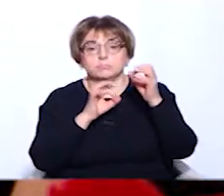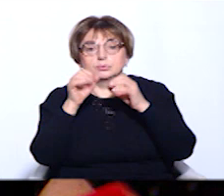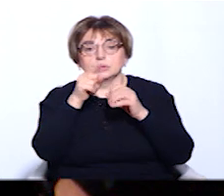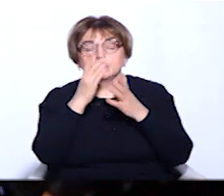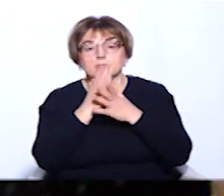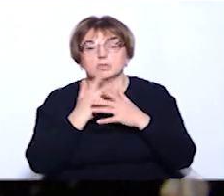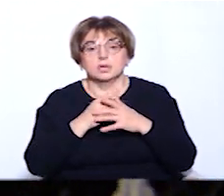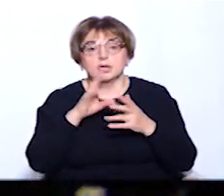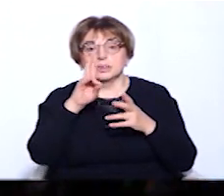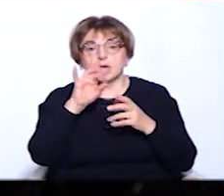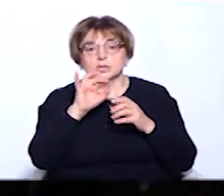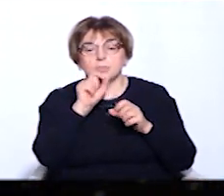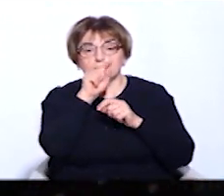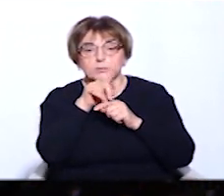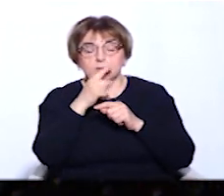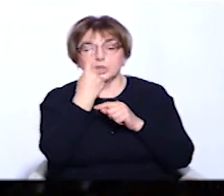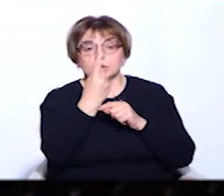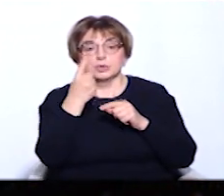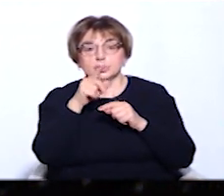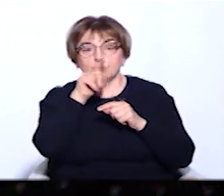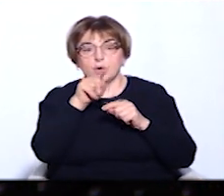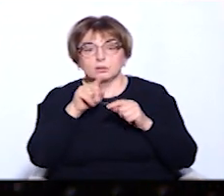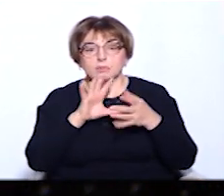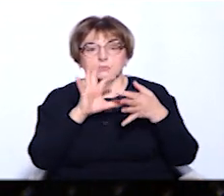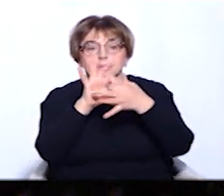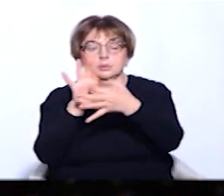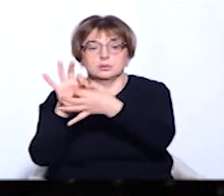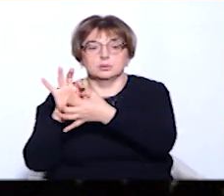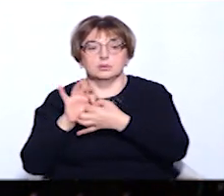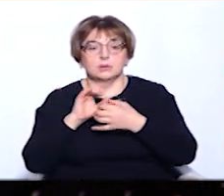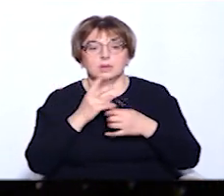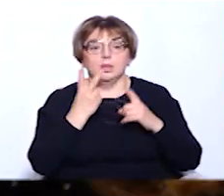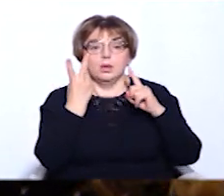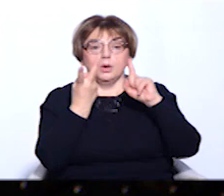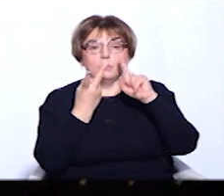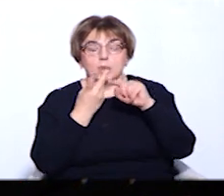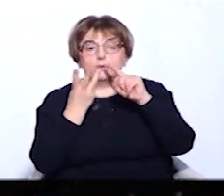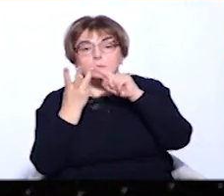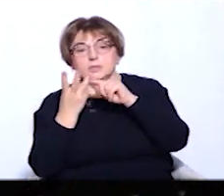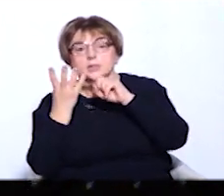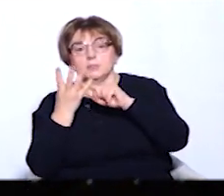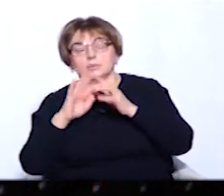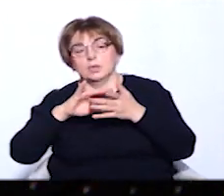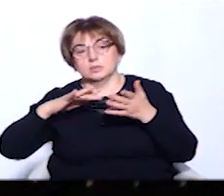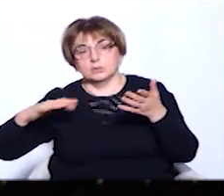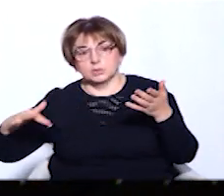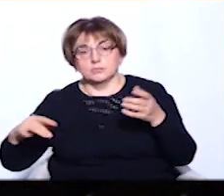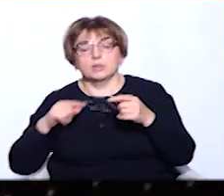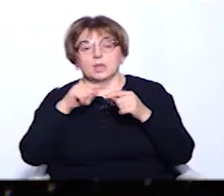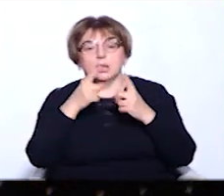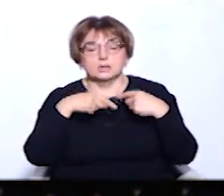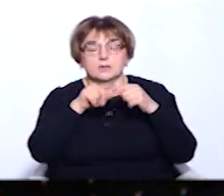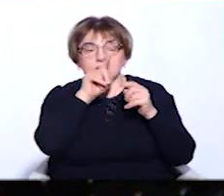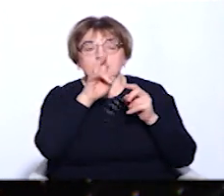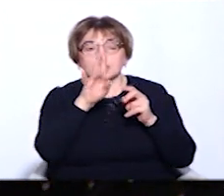ნახშირბადის ატომები. თითოეული ნახშირბადის ატომი დაკავშირებულია მეორე, მესამე, მეოთხე და ასე შემდეგ ნახშირბადის